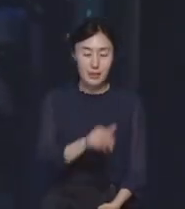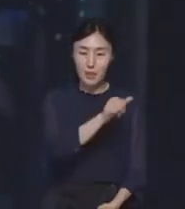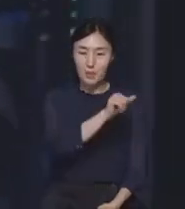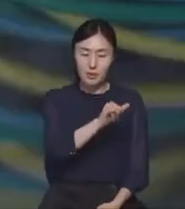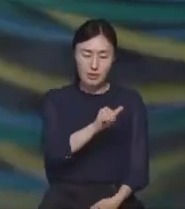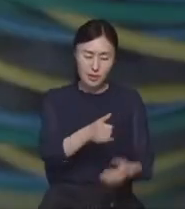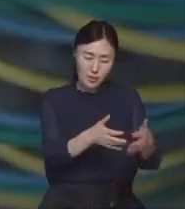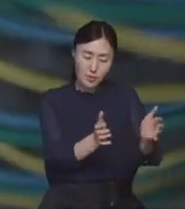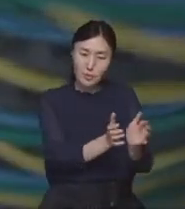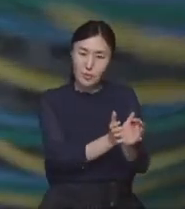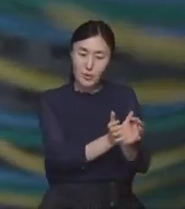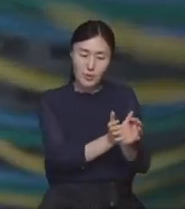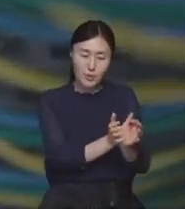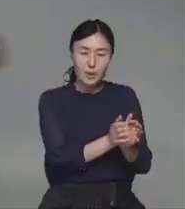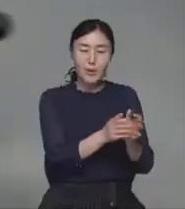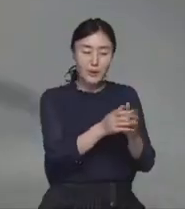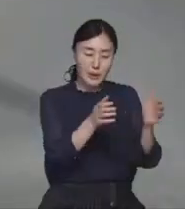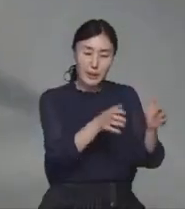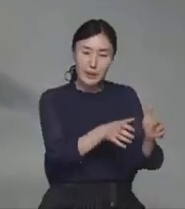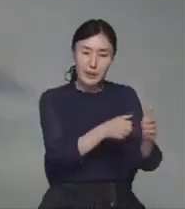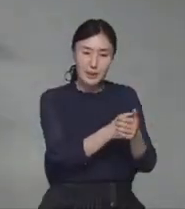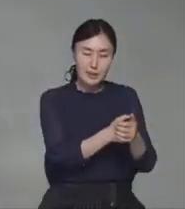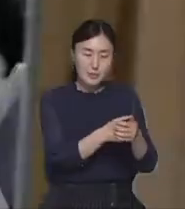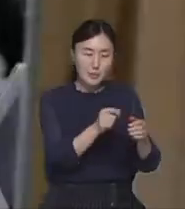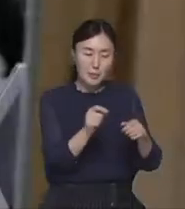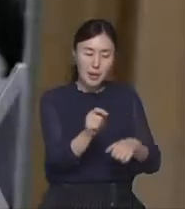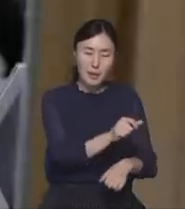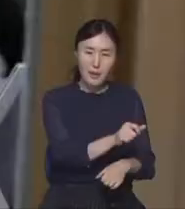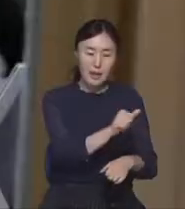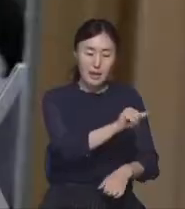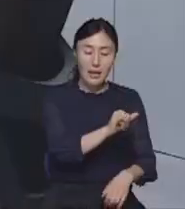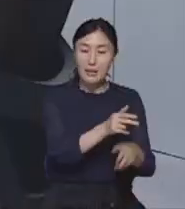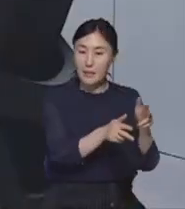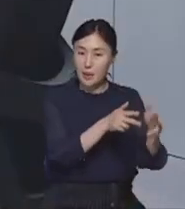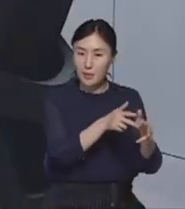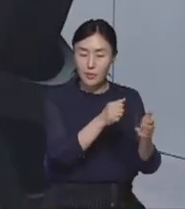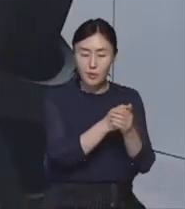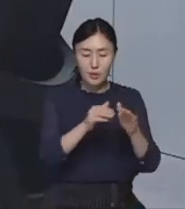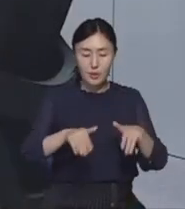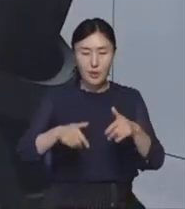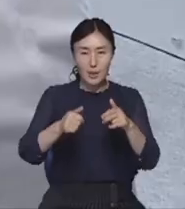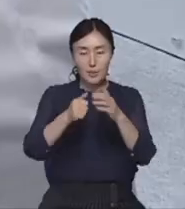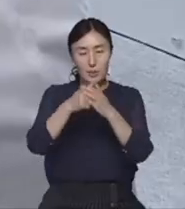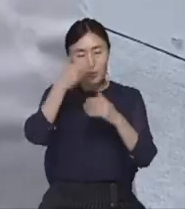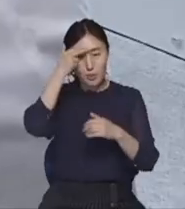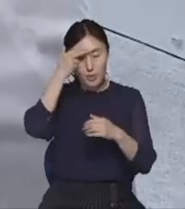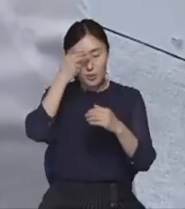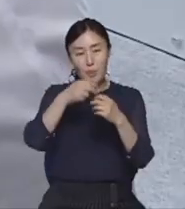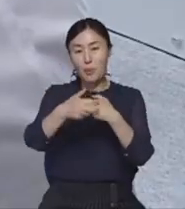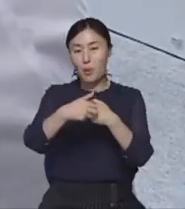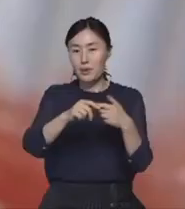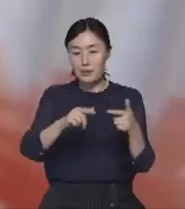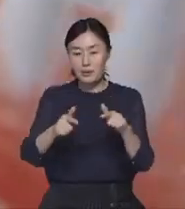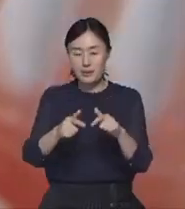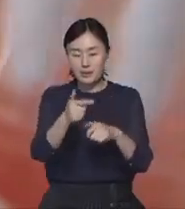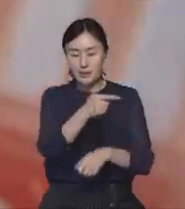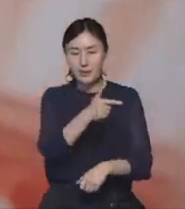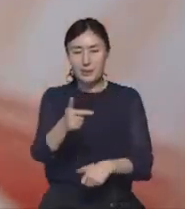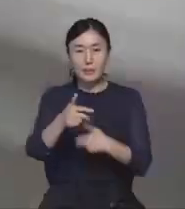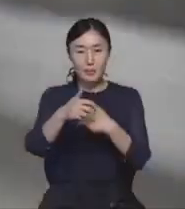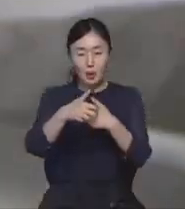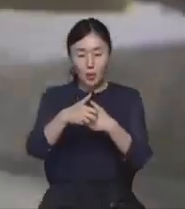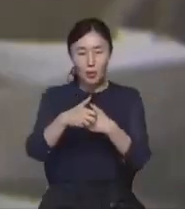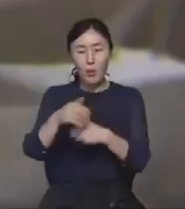인공지능 집적단지 조성이 속도를 내고 있는 광주의 AI 산업. 전남대 조선대병원 등 대형 병원과